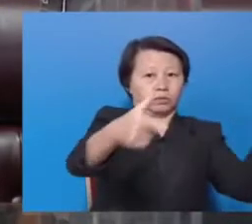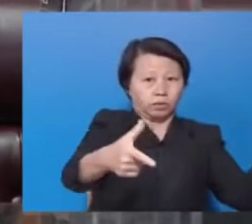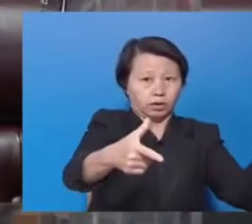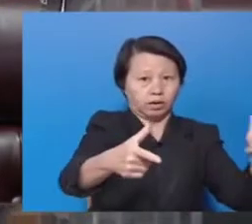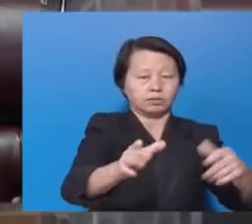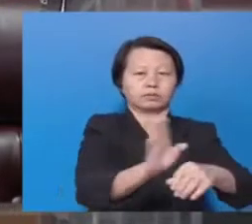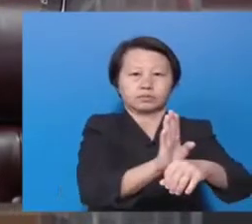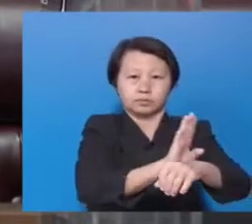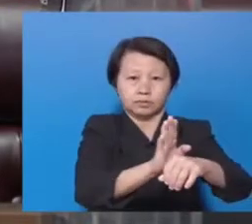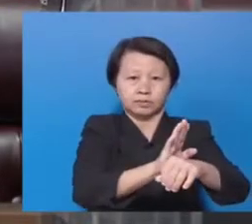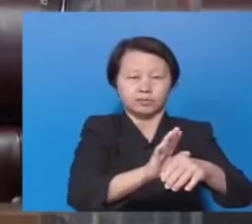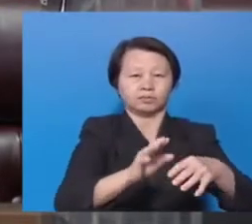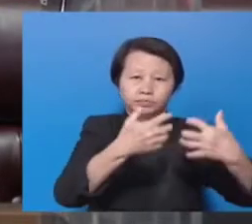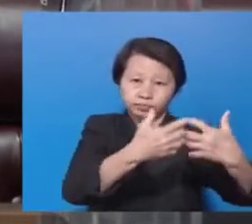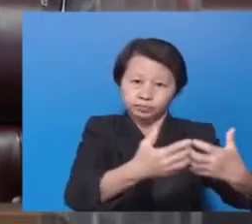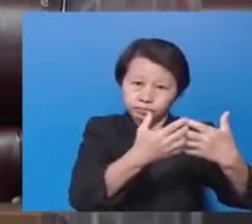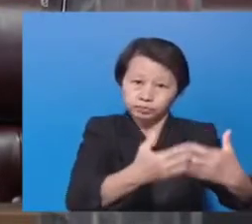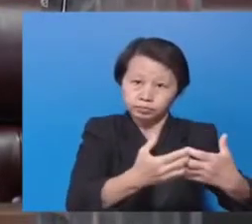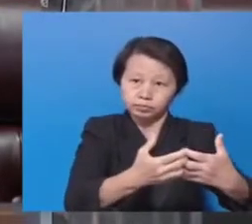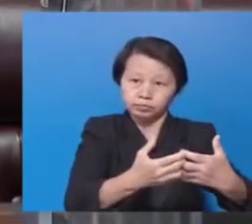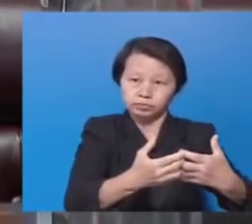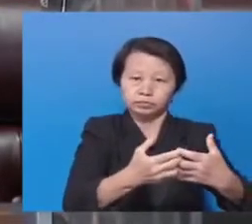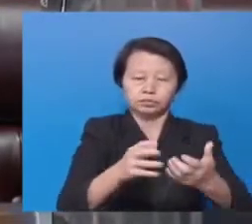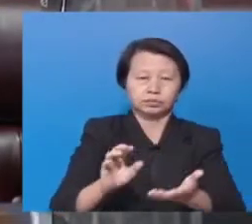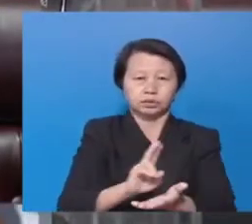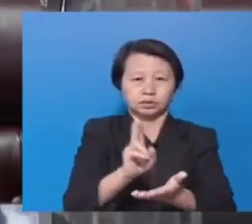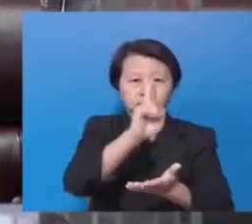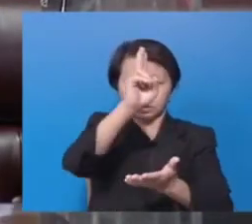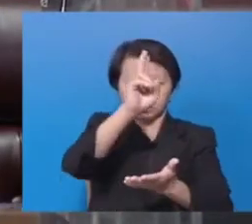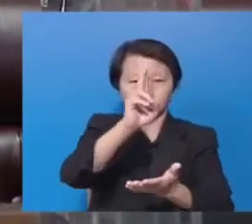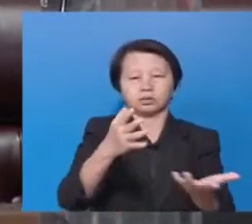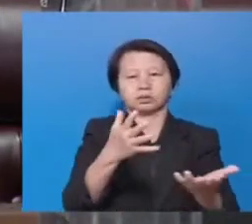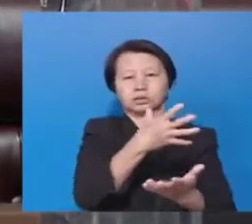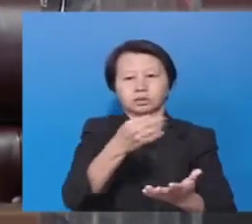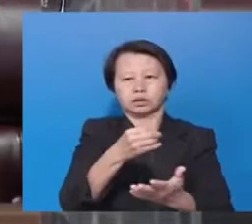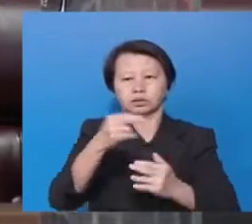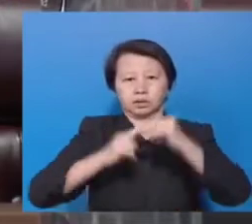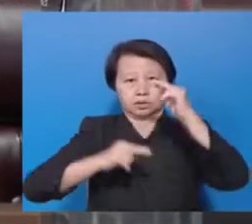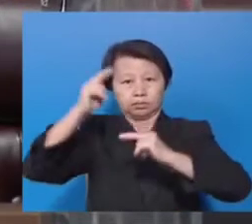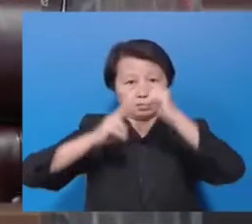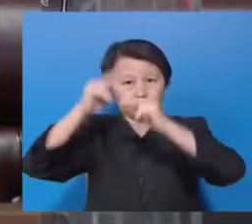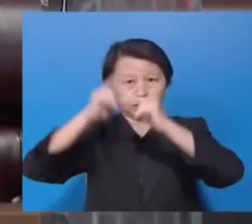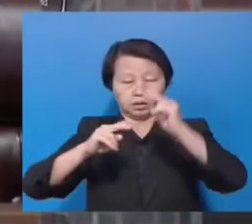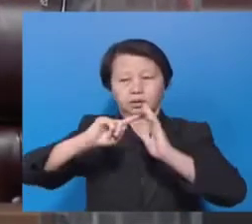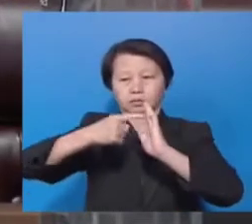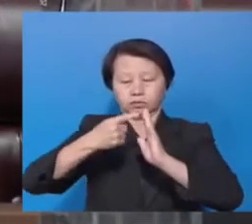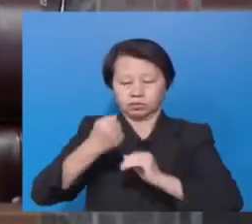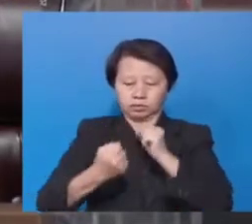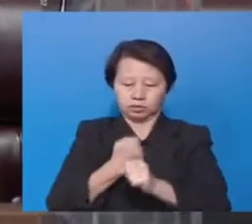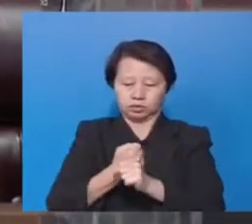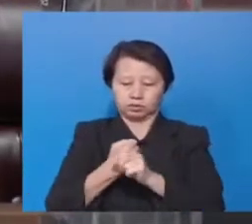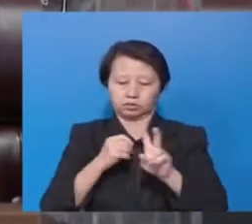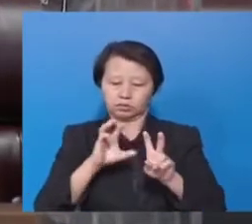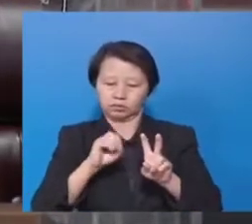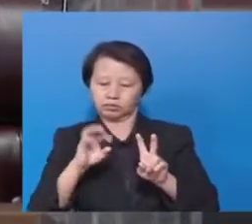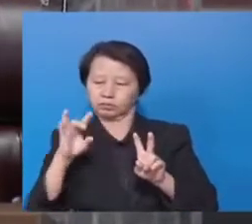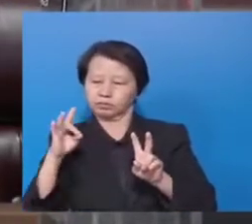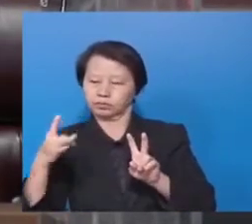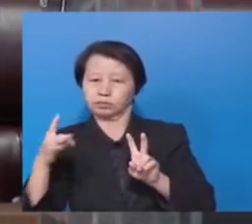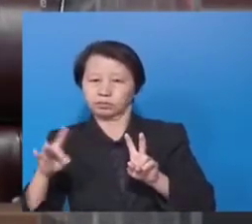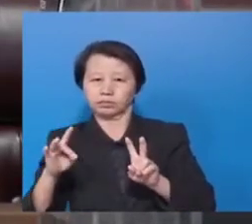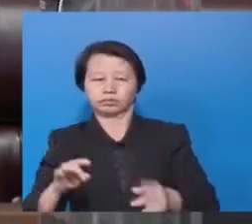sektor komersial pendustrian kesucian dan pembinaan bermulai pada tahun 2018